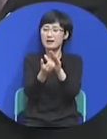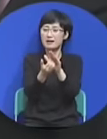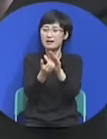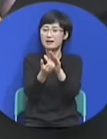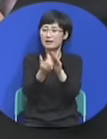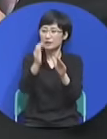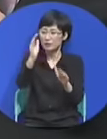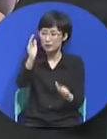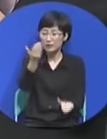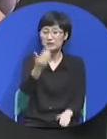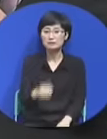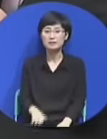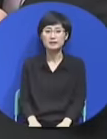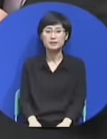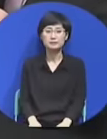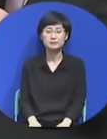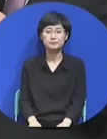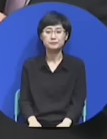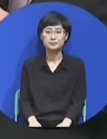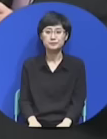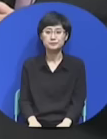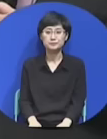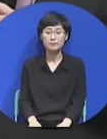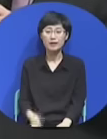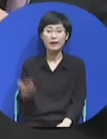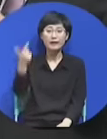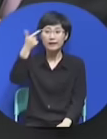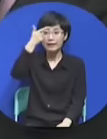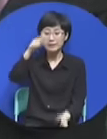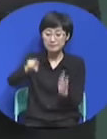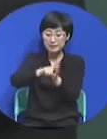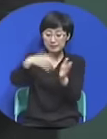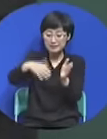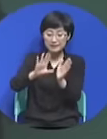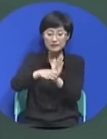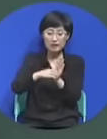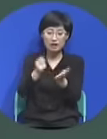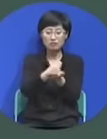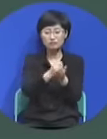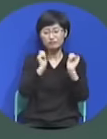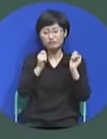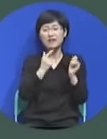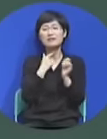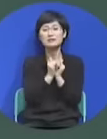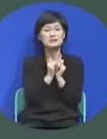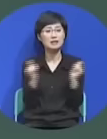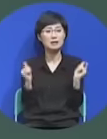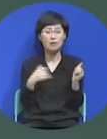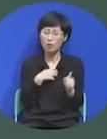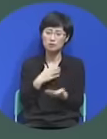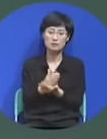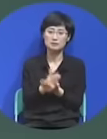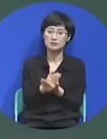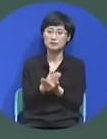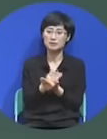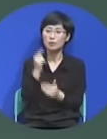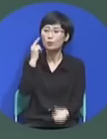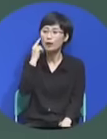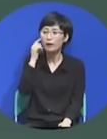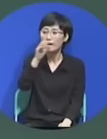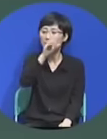而且在哥哥他山完成了所有的圣经的应许. 무속인으로 있던 여러분들 많은 문제와도 걱정하지 마세요. 갈보리산에서 모든 걸 꺼낸